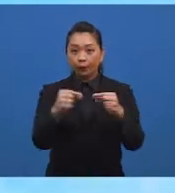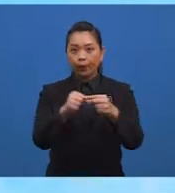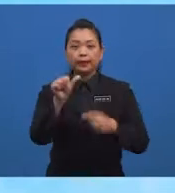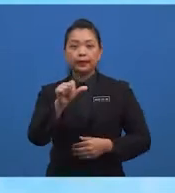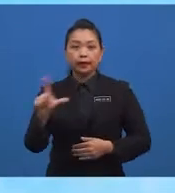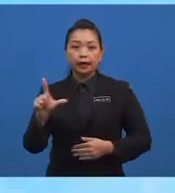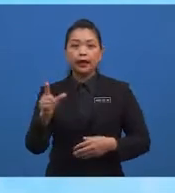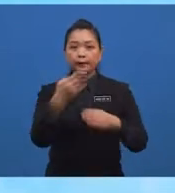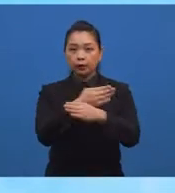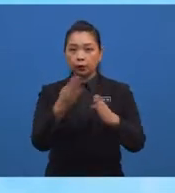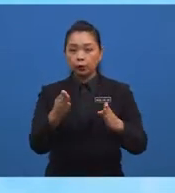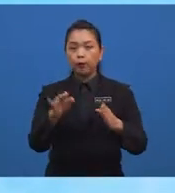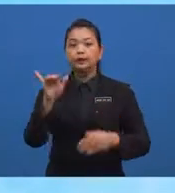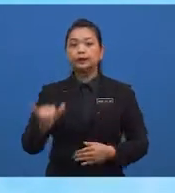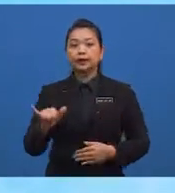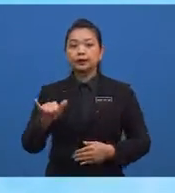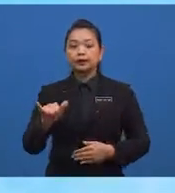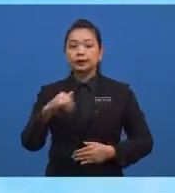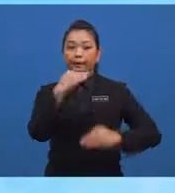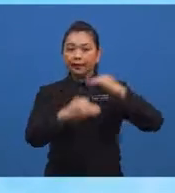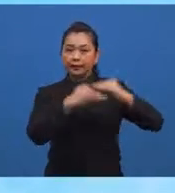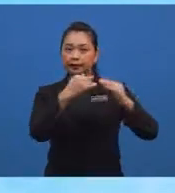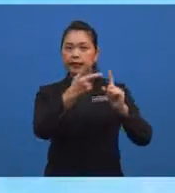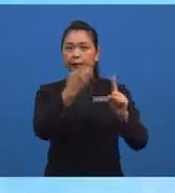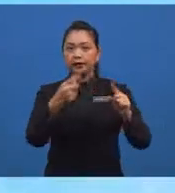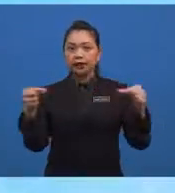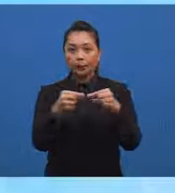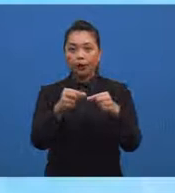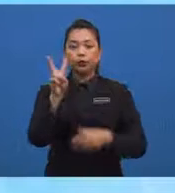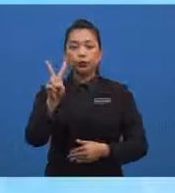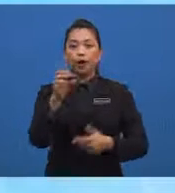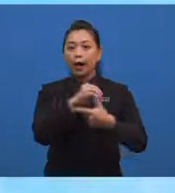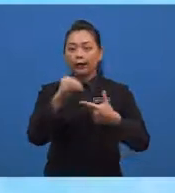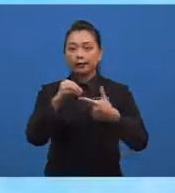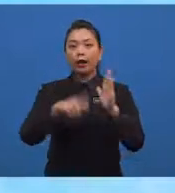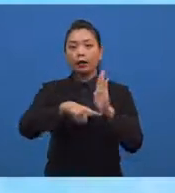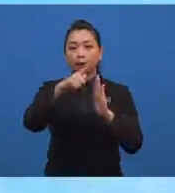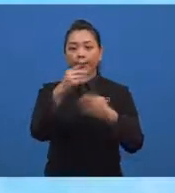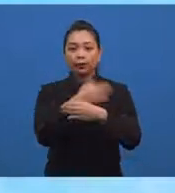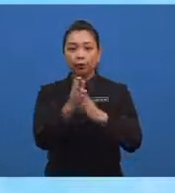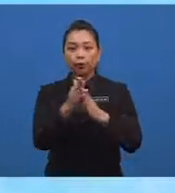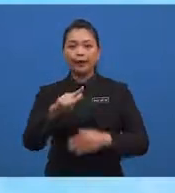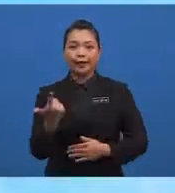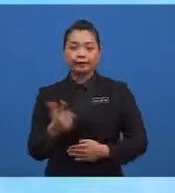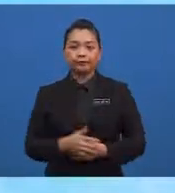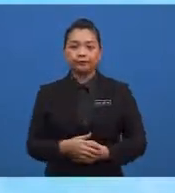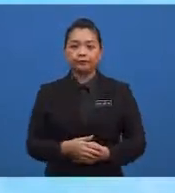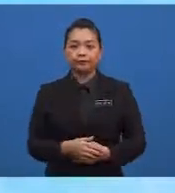ialah bentuk yang terbina daripada gabungan dua atau lebih bentuk